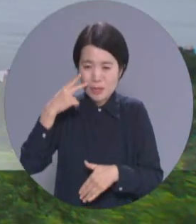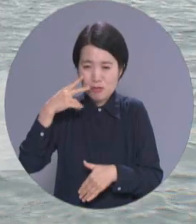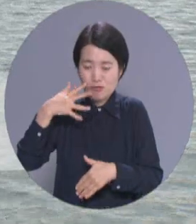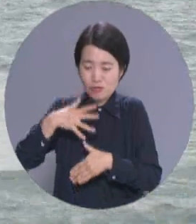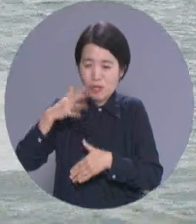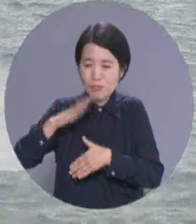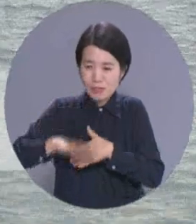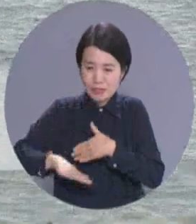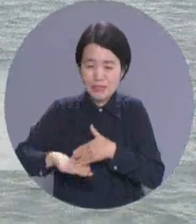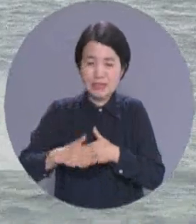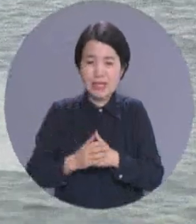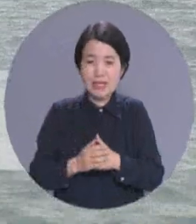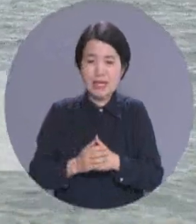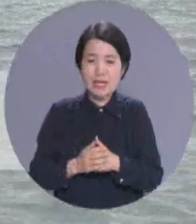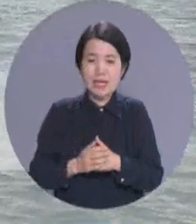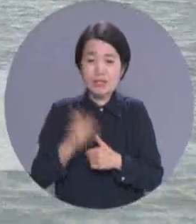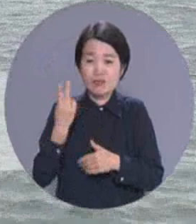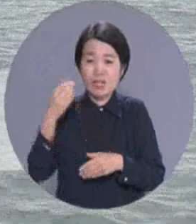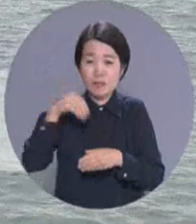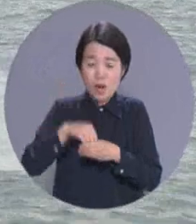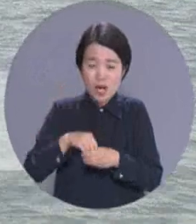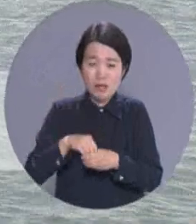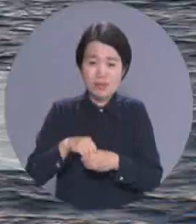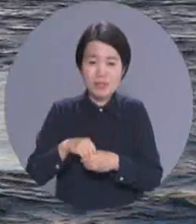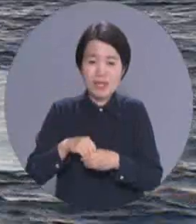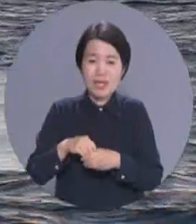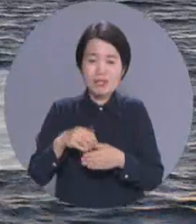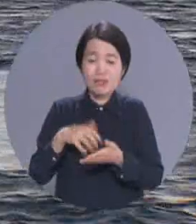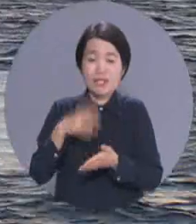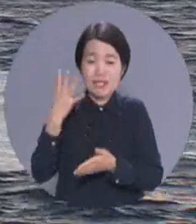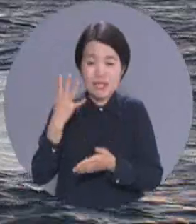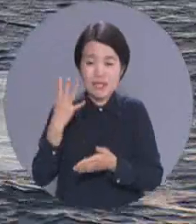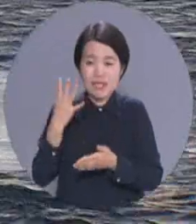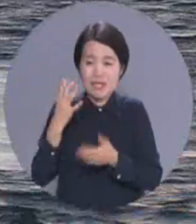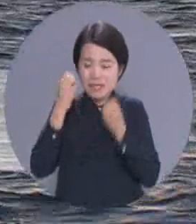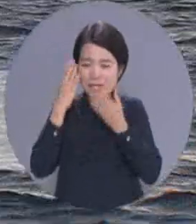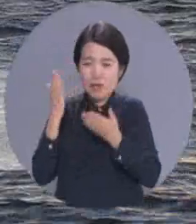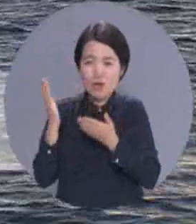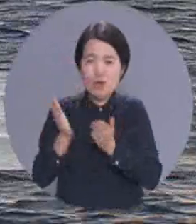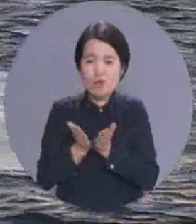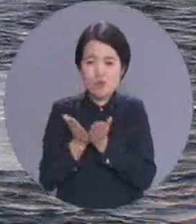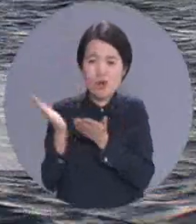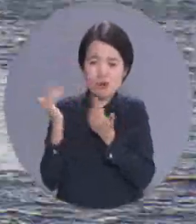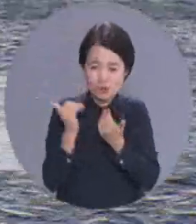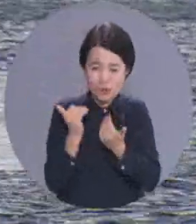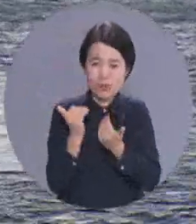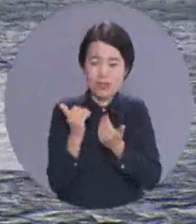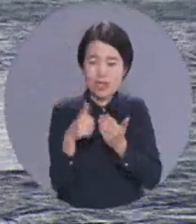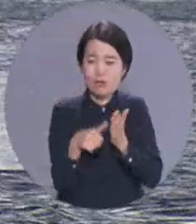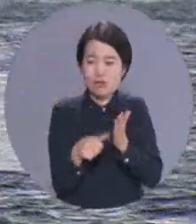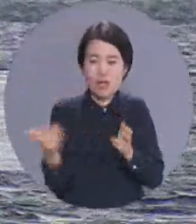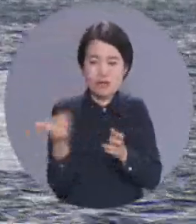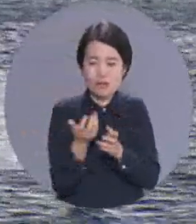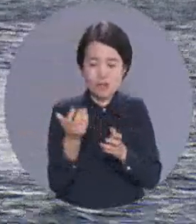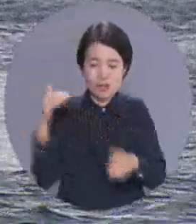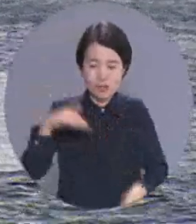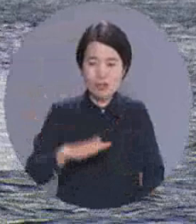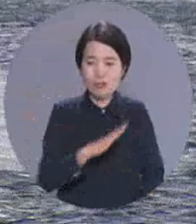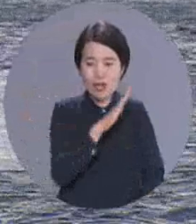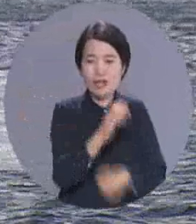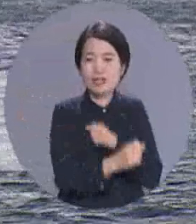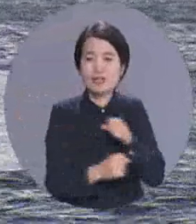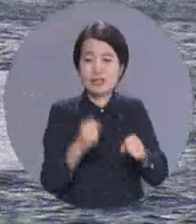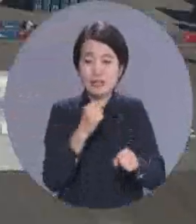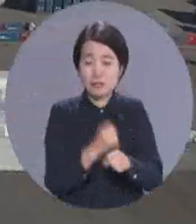항로를 포함한 네개의 신규 항로 유치로 환적 물동량 회복세가 두드러진데 따르는 것이 라고 밝습니다